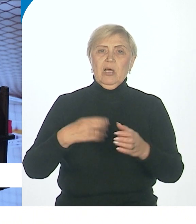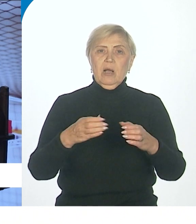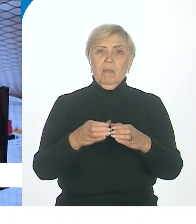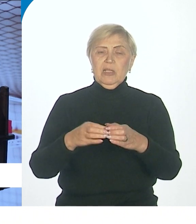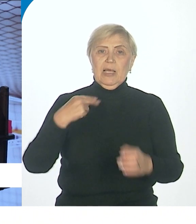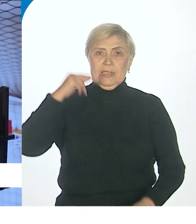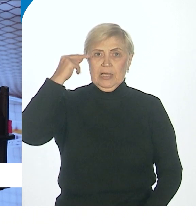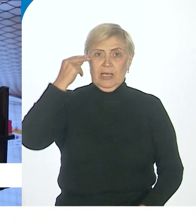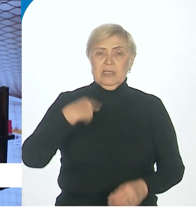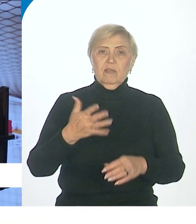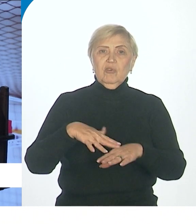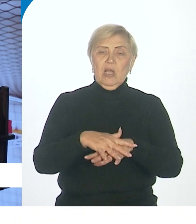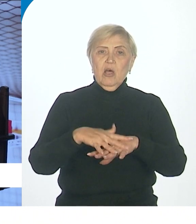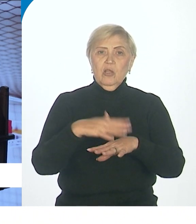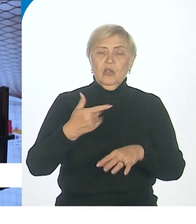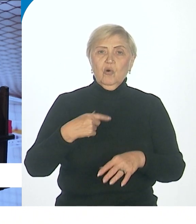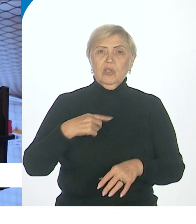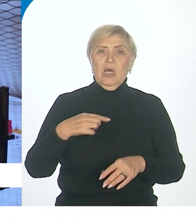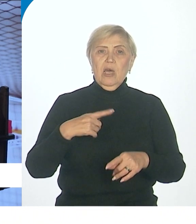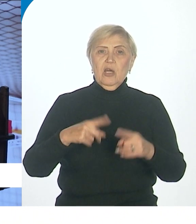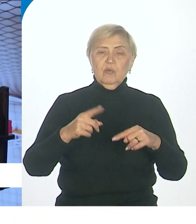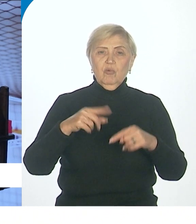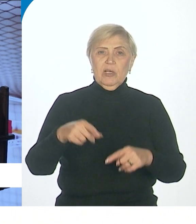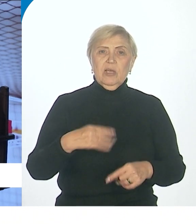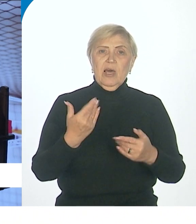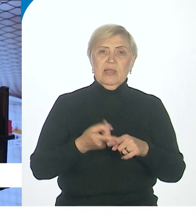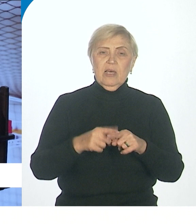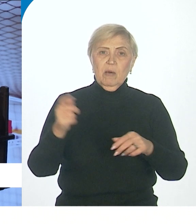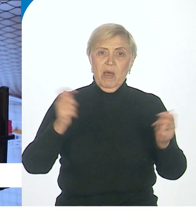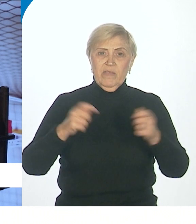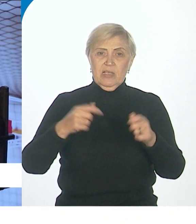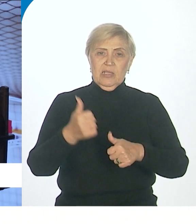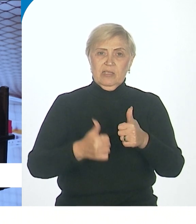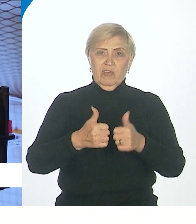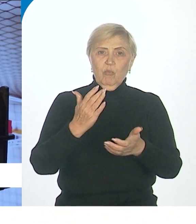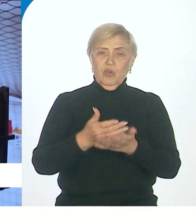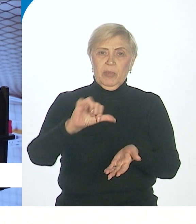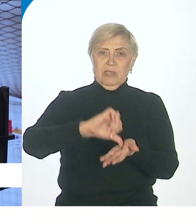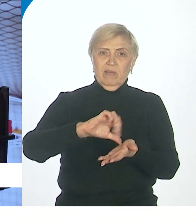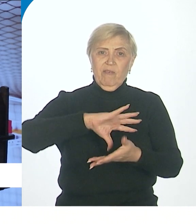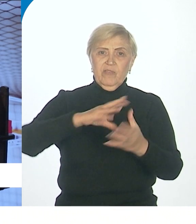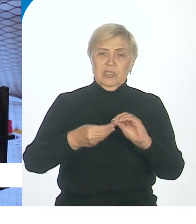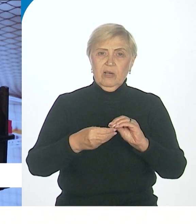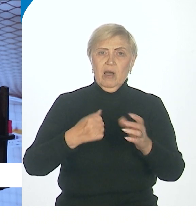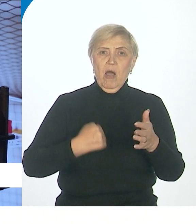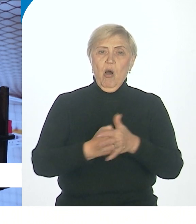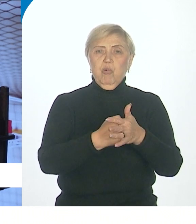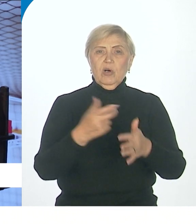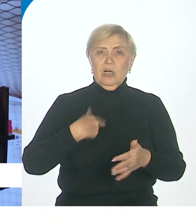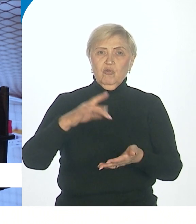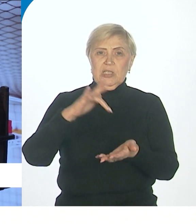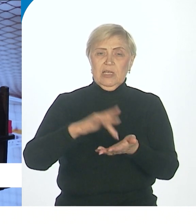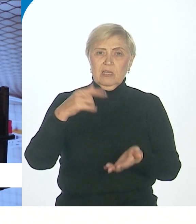Народной Республики. На этом фестивале и на соревнованиях будут представители всех опорных центров, которые мы